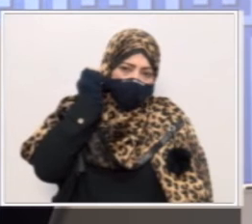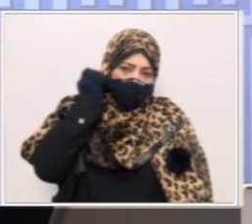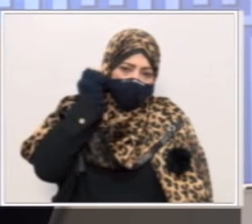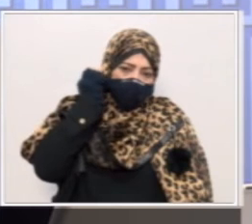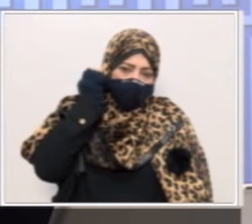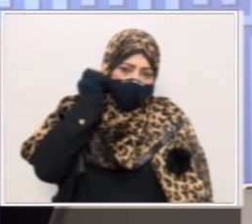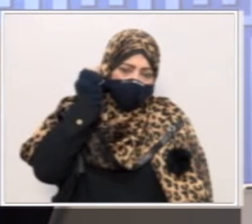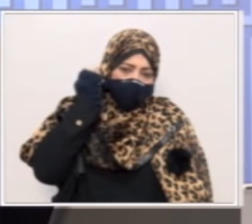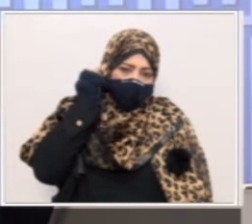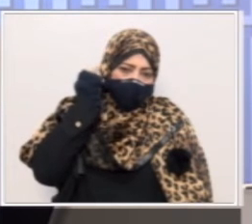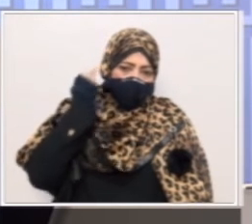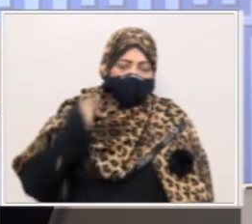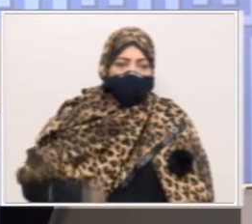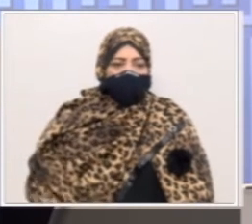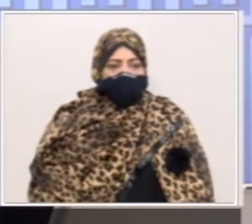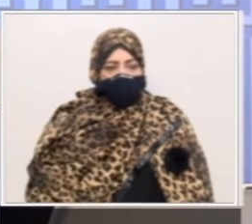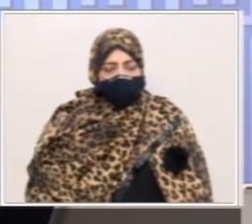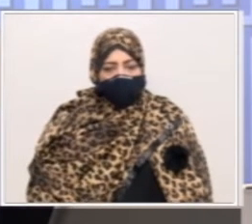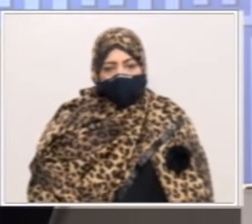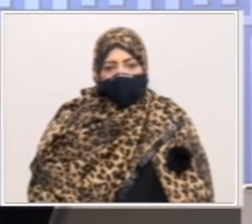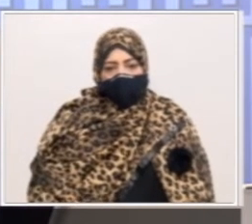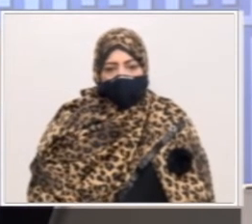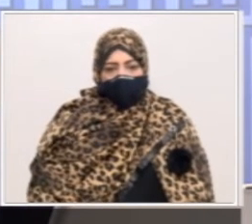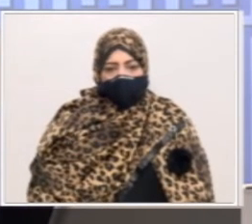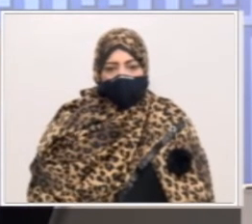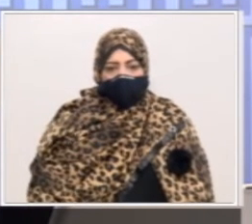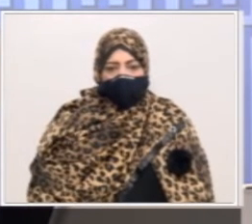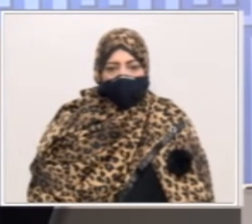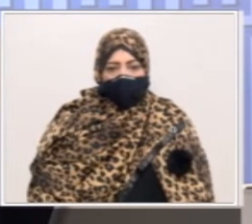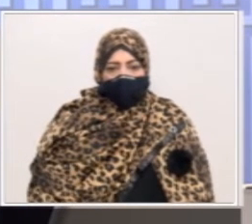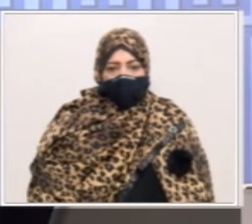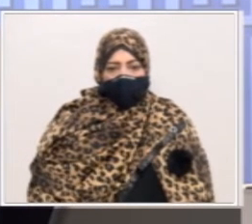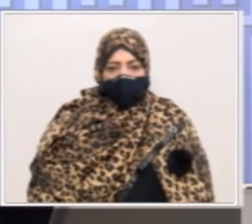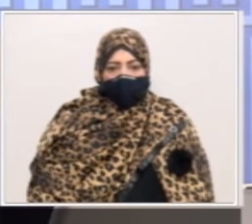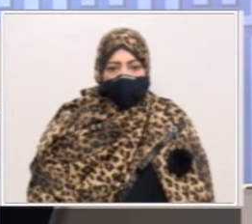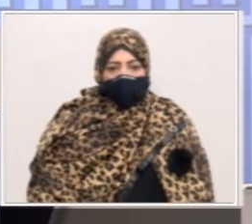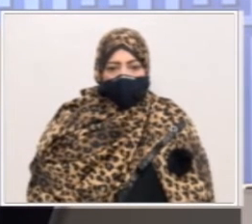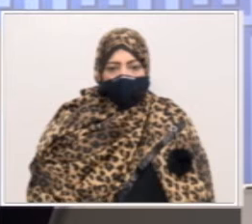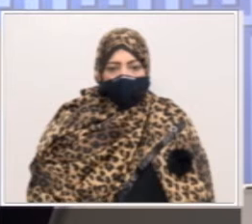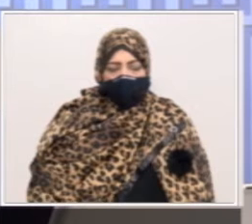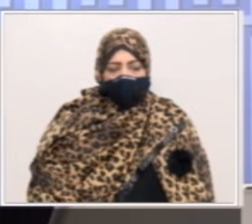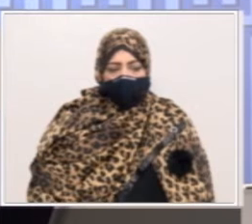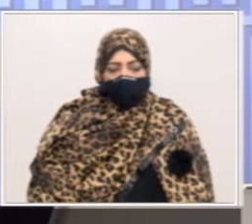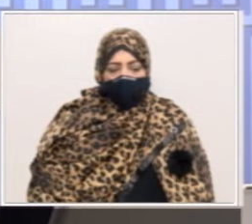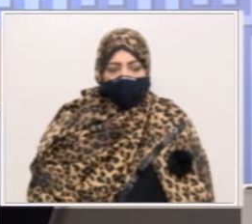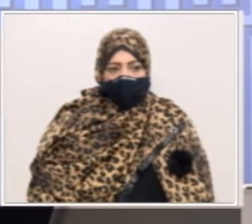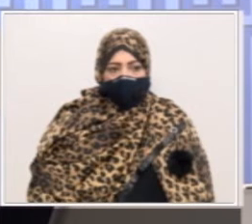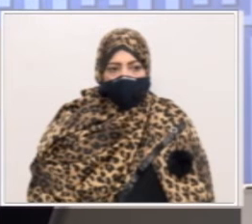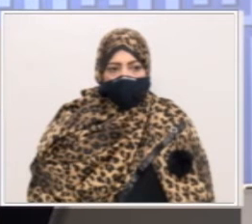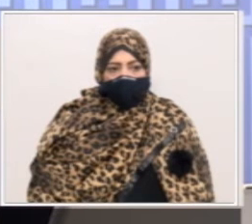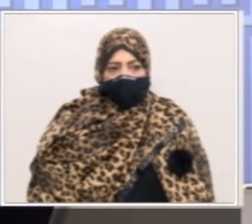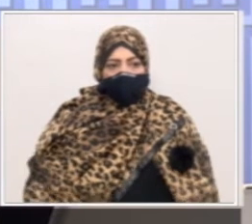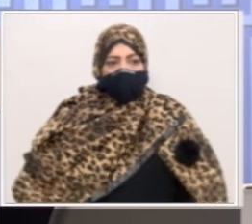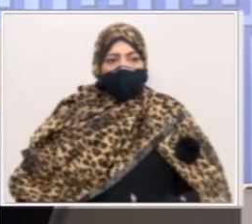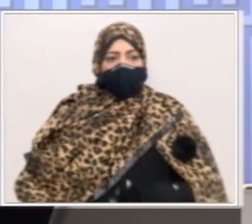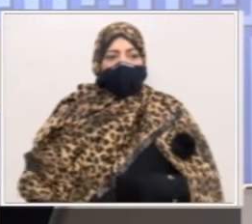البقايا. فإن رجع منه شيء يلزمه القضاء، وإن خرج إلى الفم دون